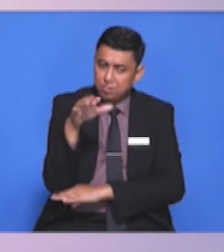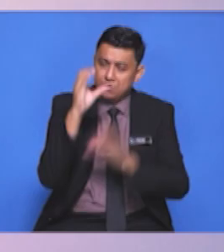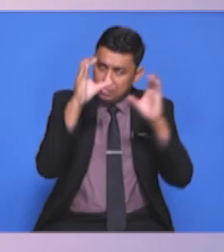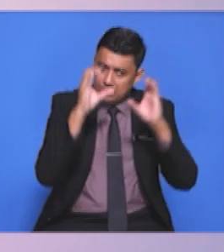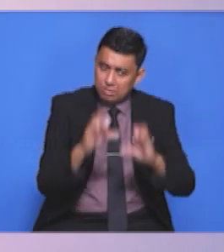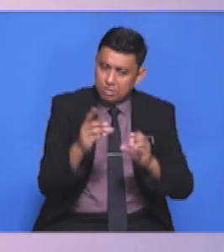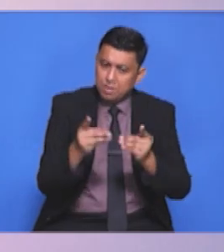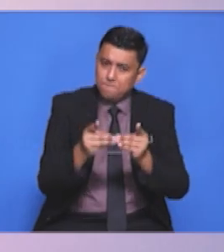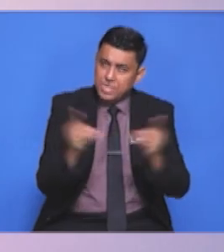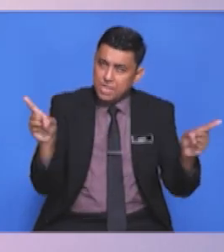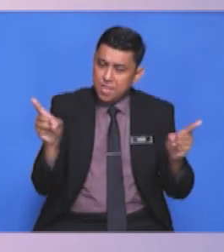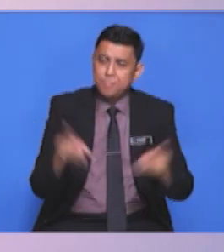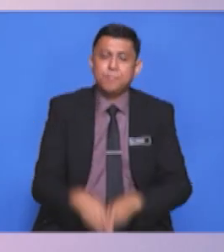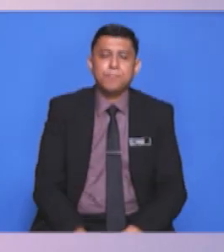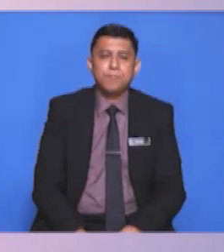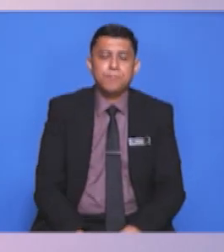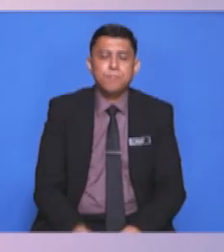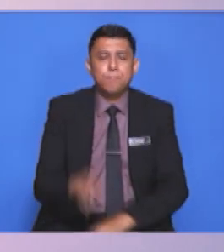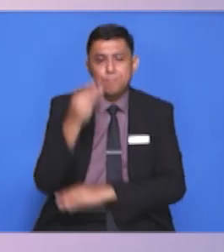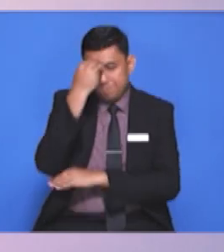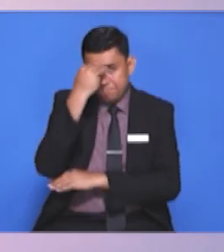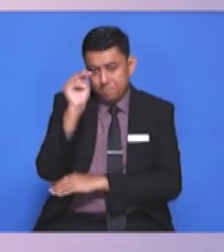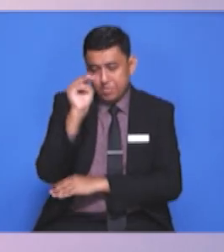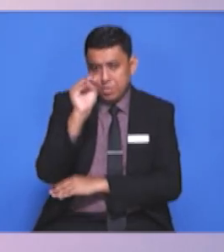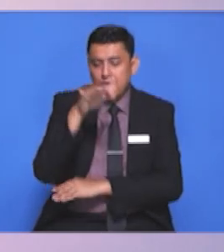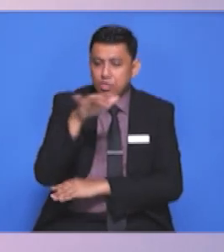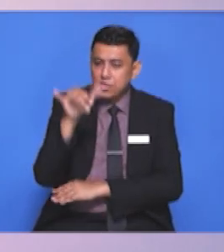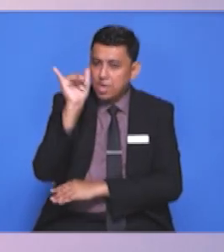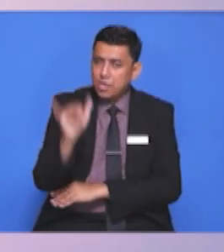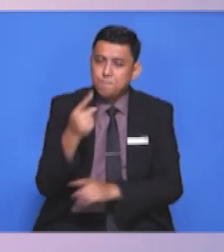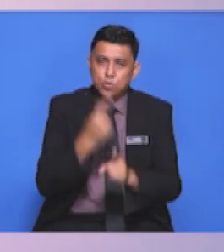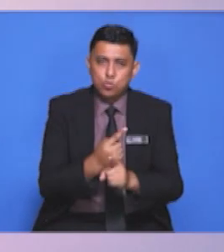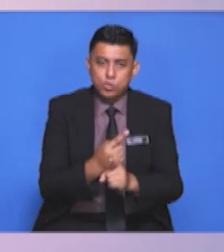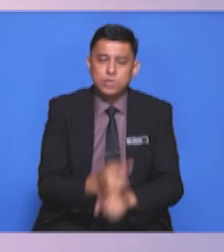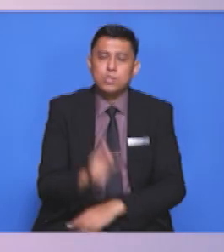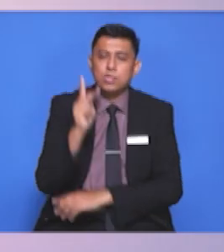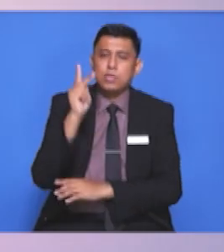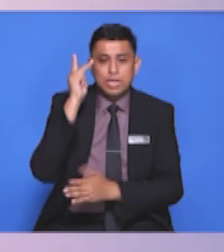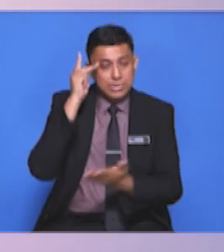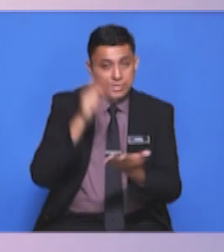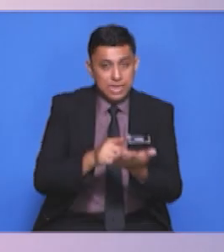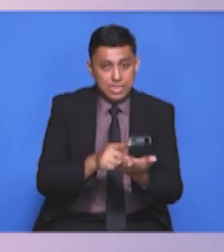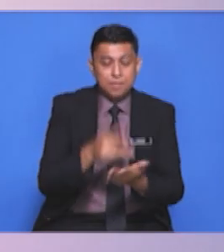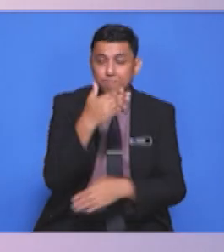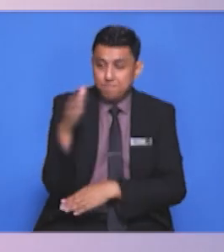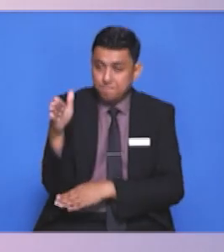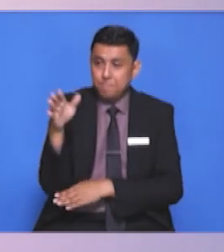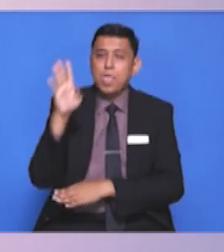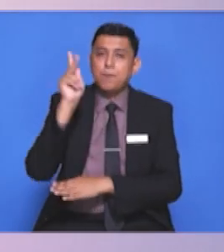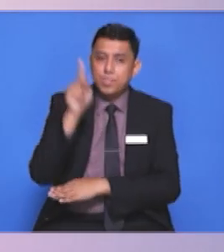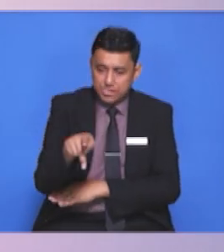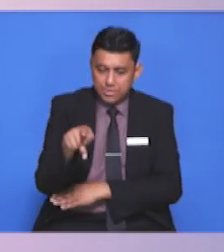secara terpisah make ejaan yang betul hilah kenal pasti